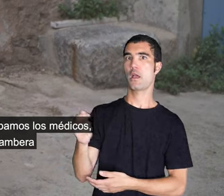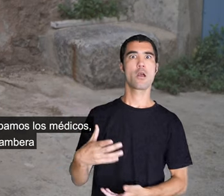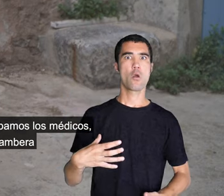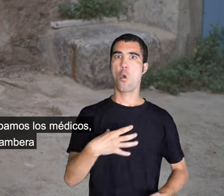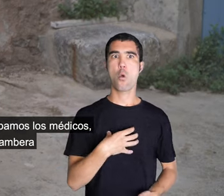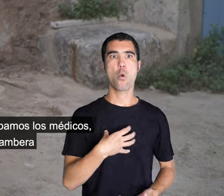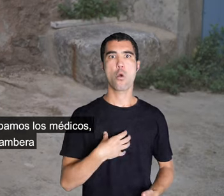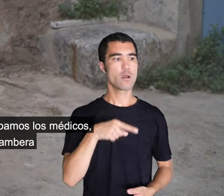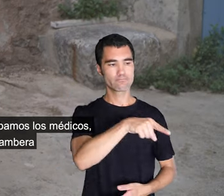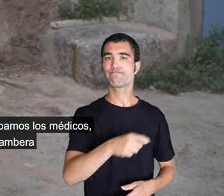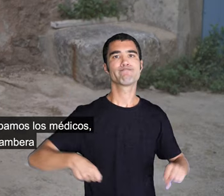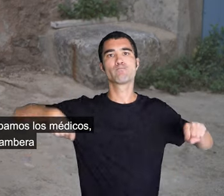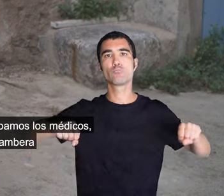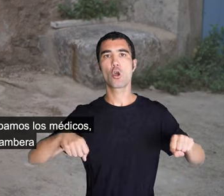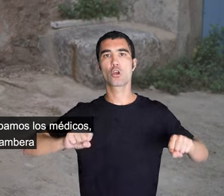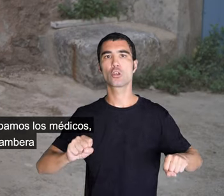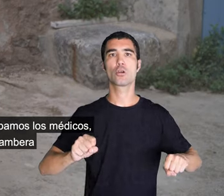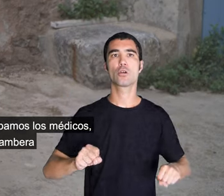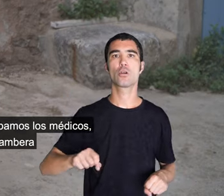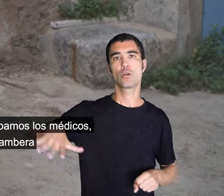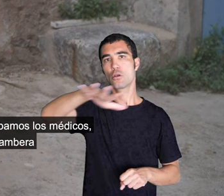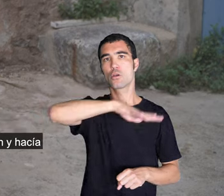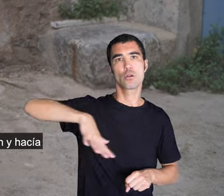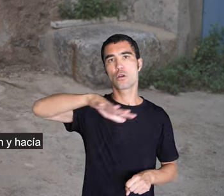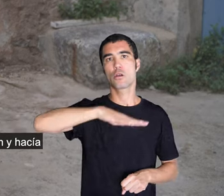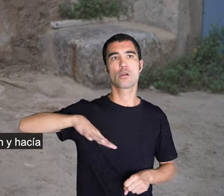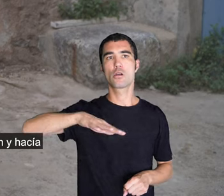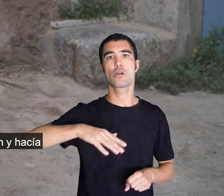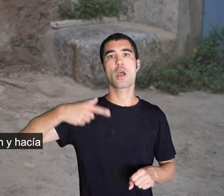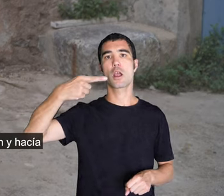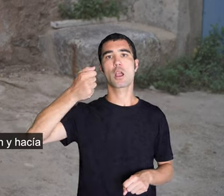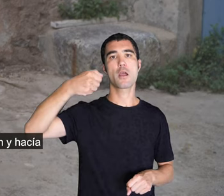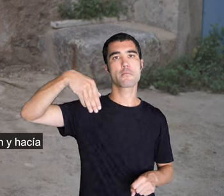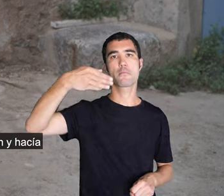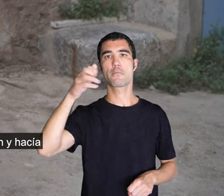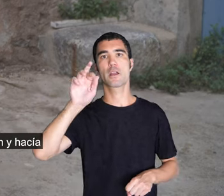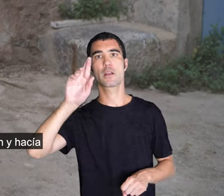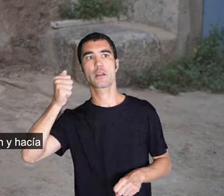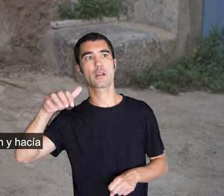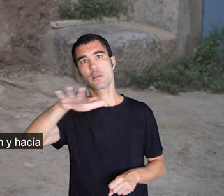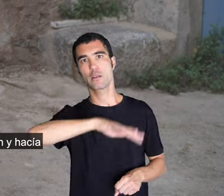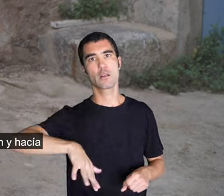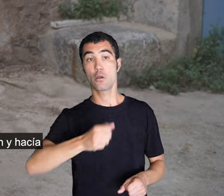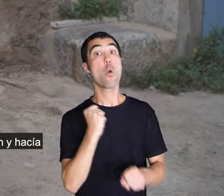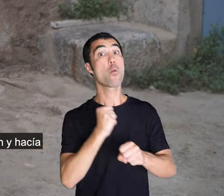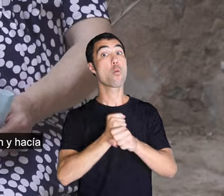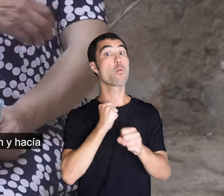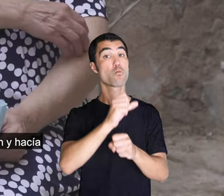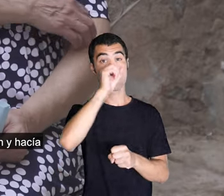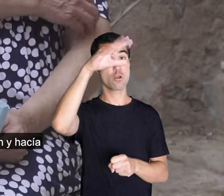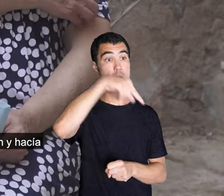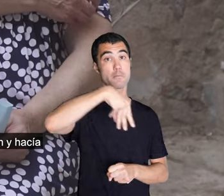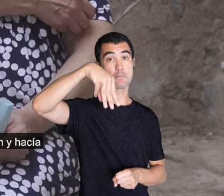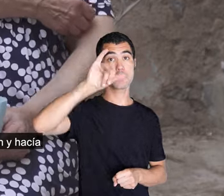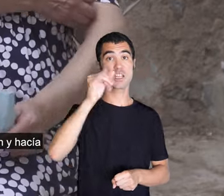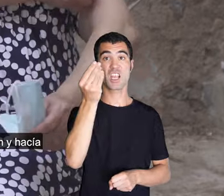I se va posar de motorista, a dins una gambera, aquestes gamberes, i així mateix va fer molt d'any de feina amb Miquel. També